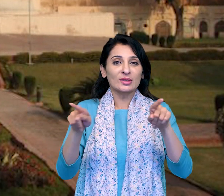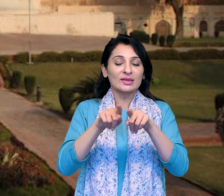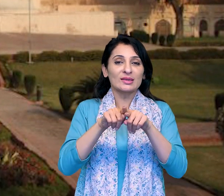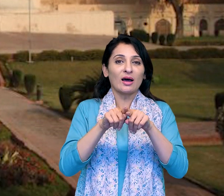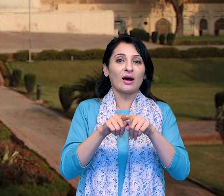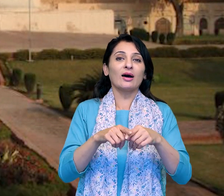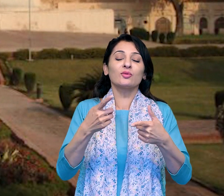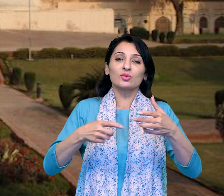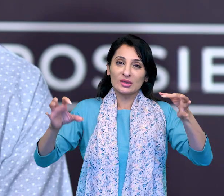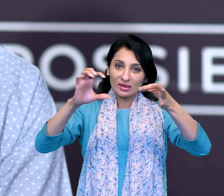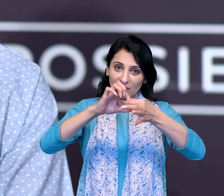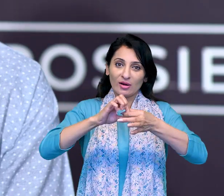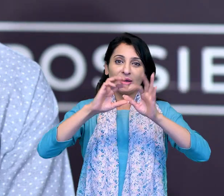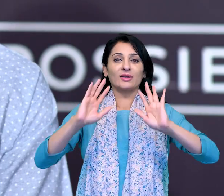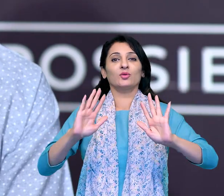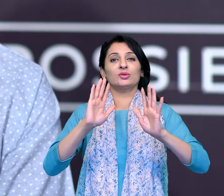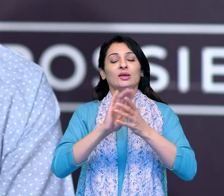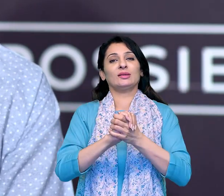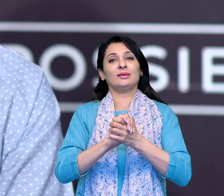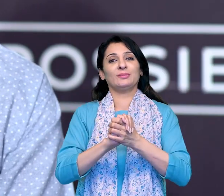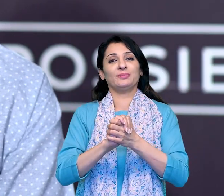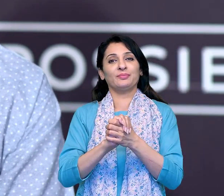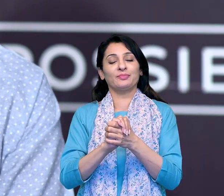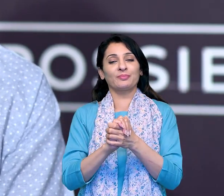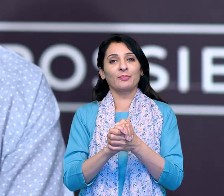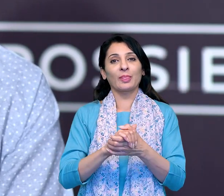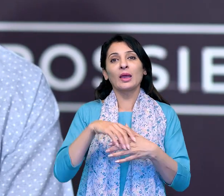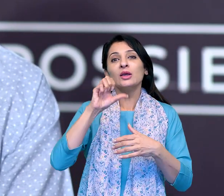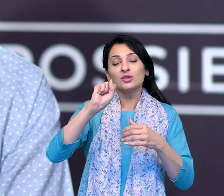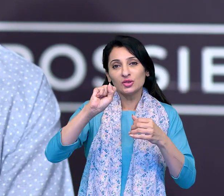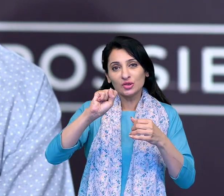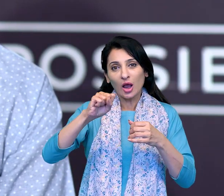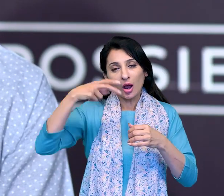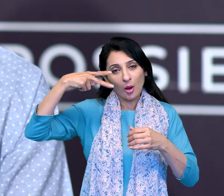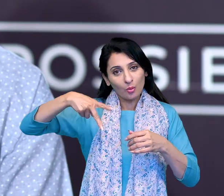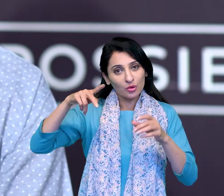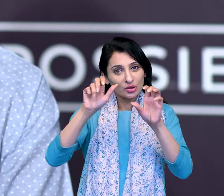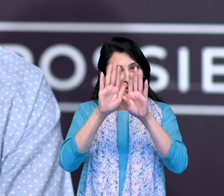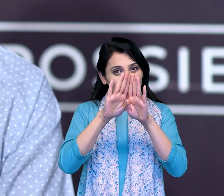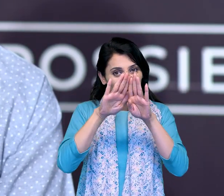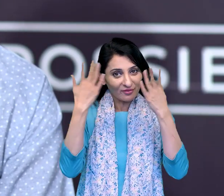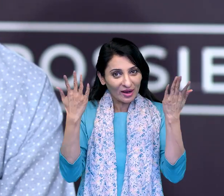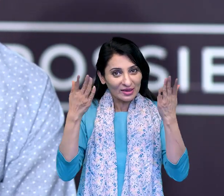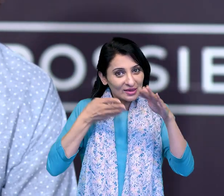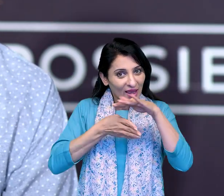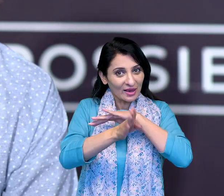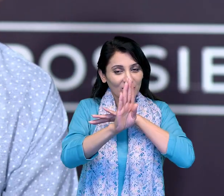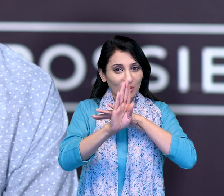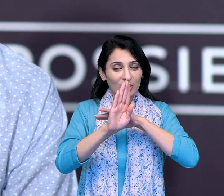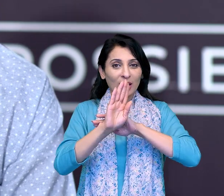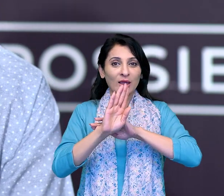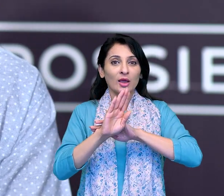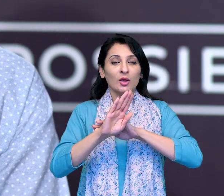बिल्कुल सामने होते हैं तो सबसे पहले